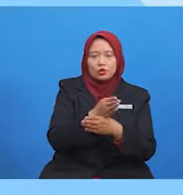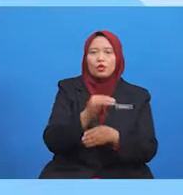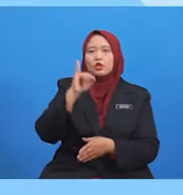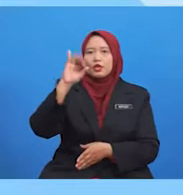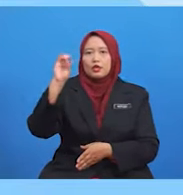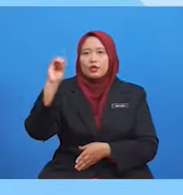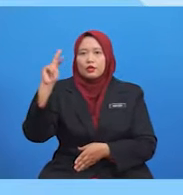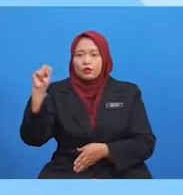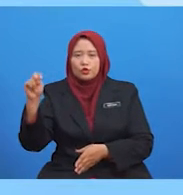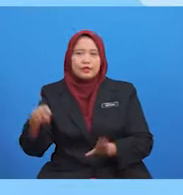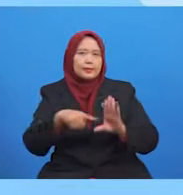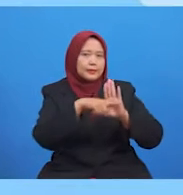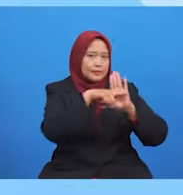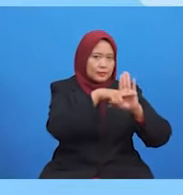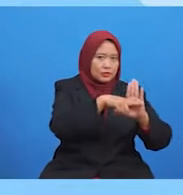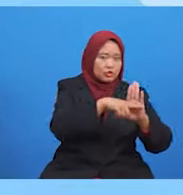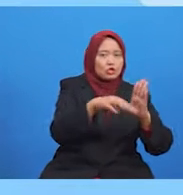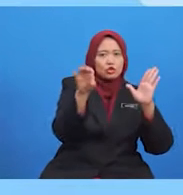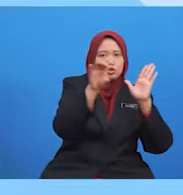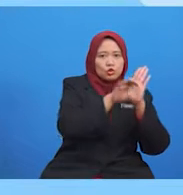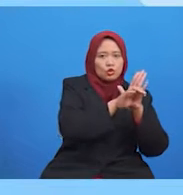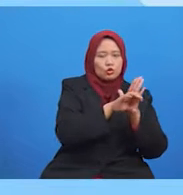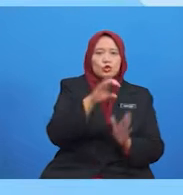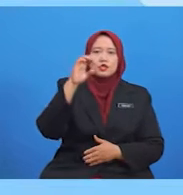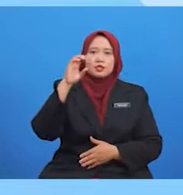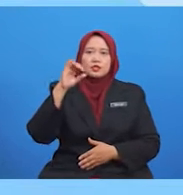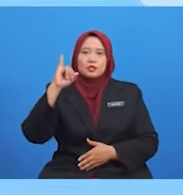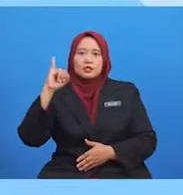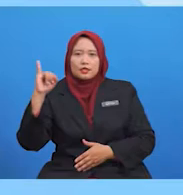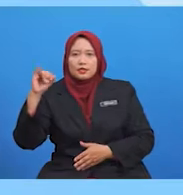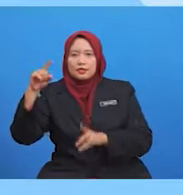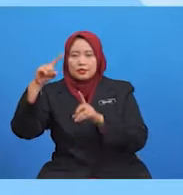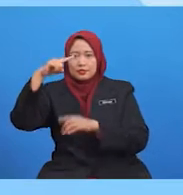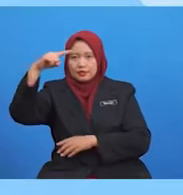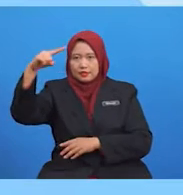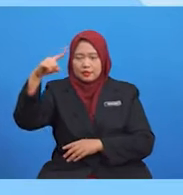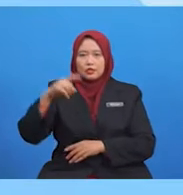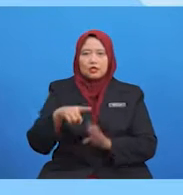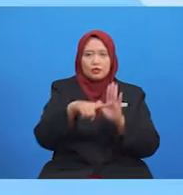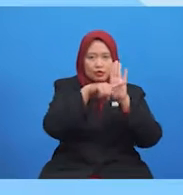klorida, Cl negatif, dan ion oksida, O2 negatif.